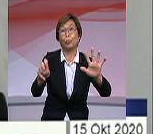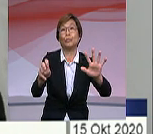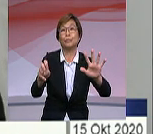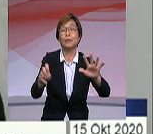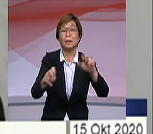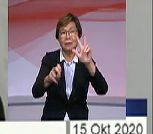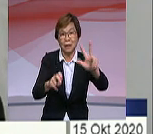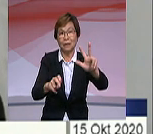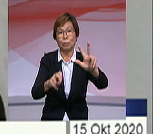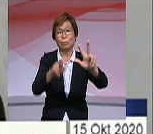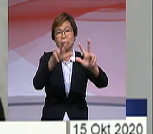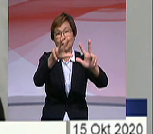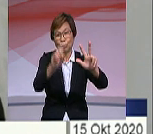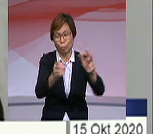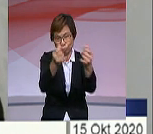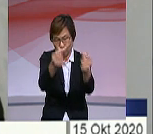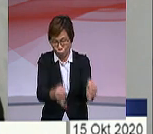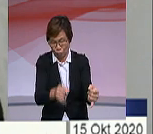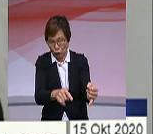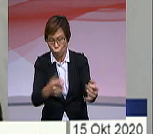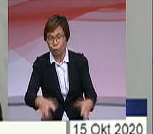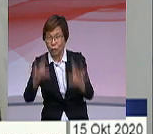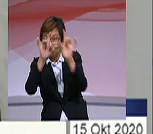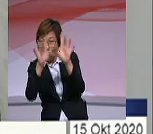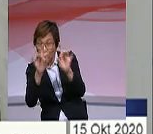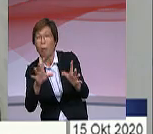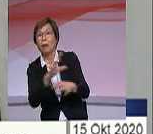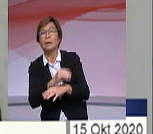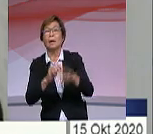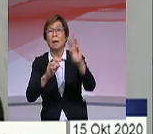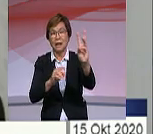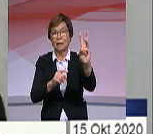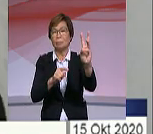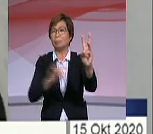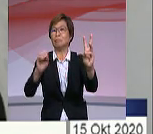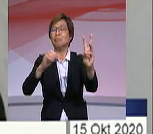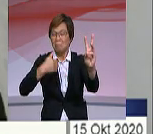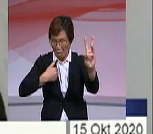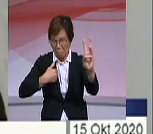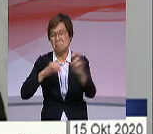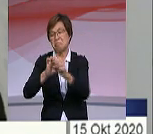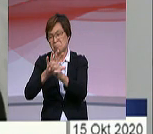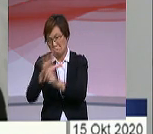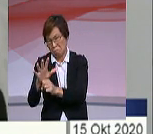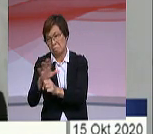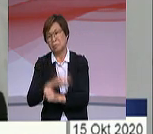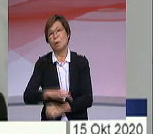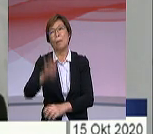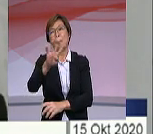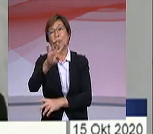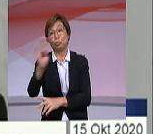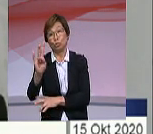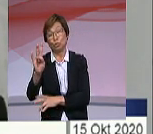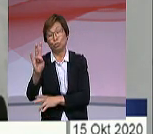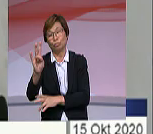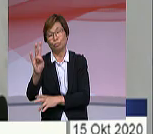sejumlah 330 individu telah pun disaring, di mana 6 kes dikesan positif COVID-19,